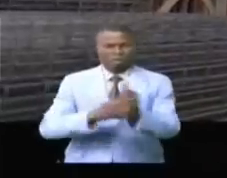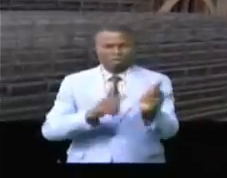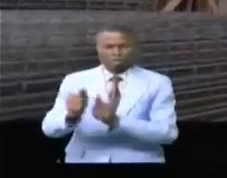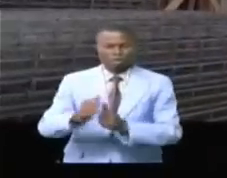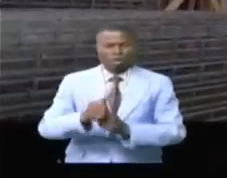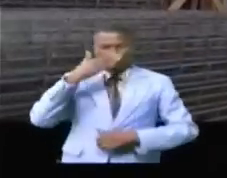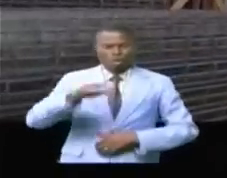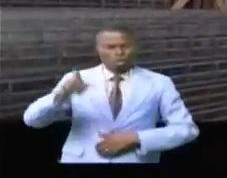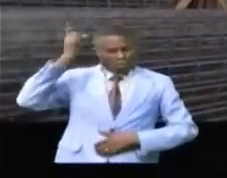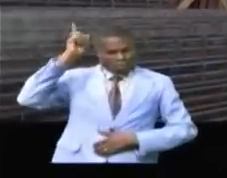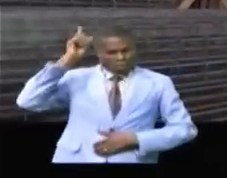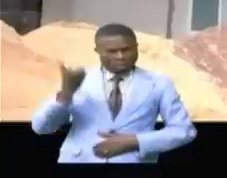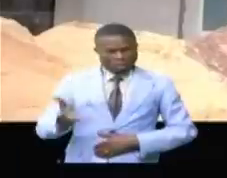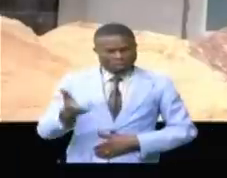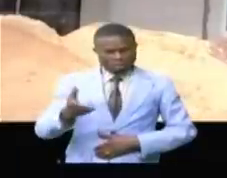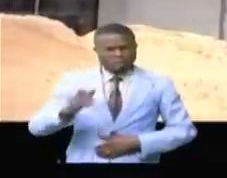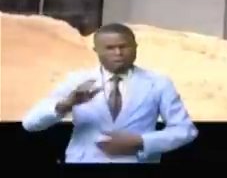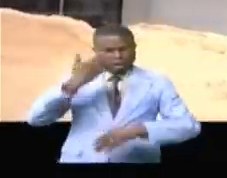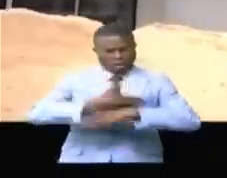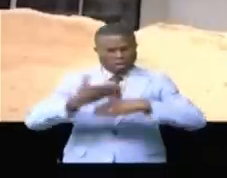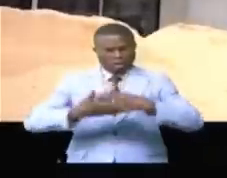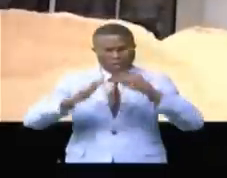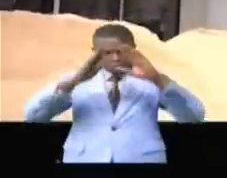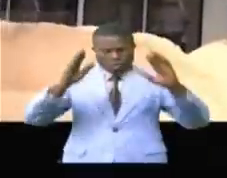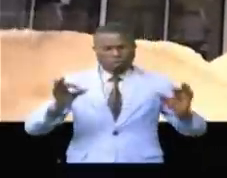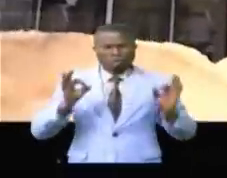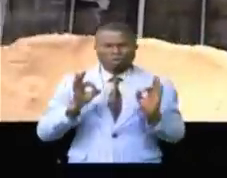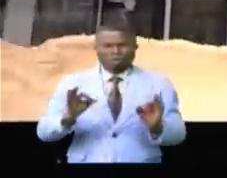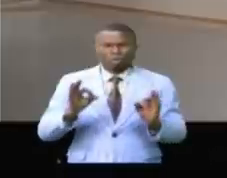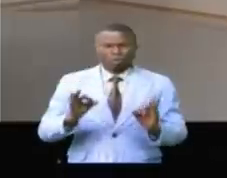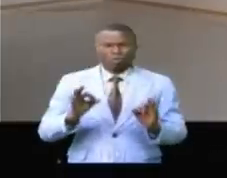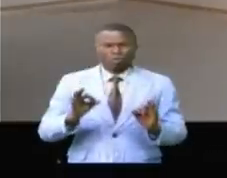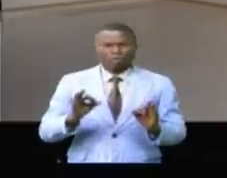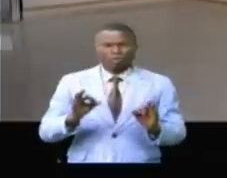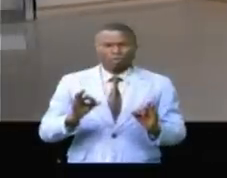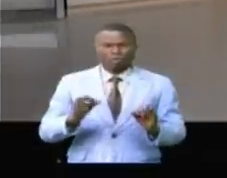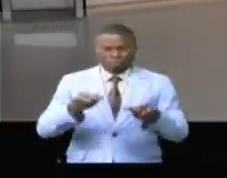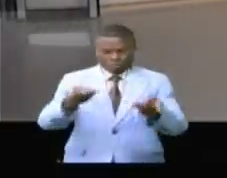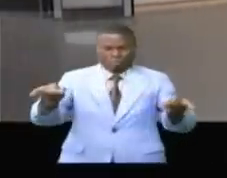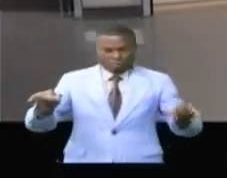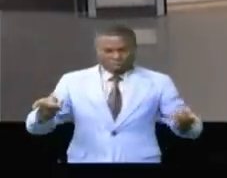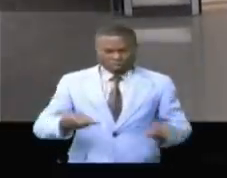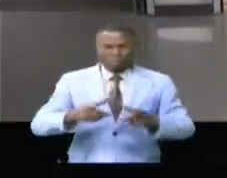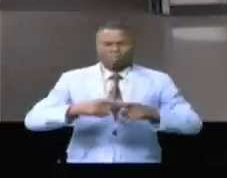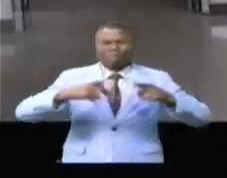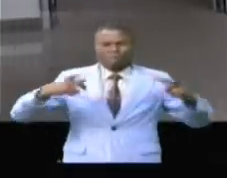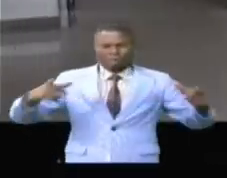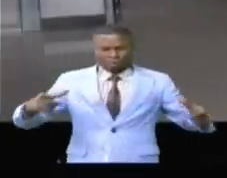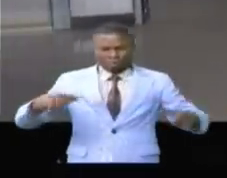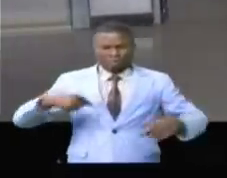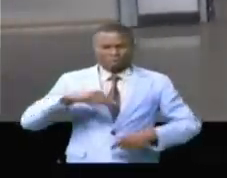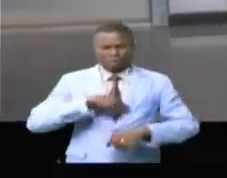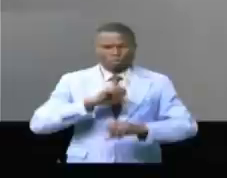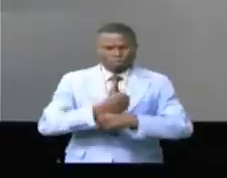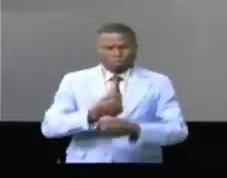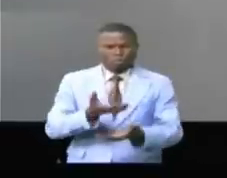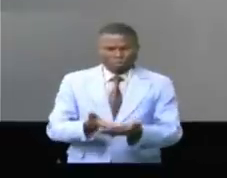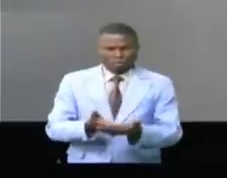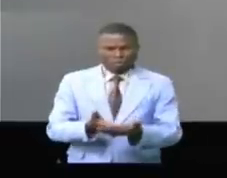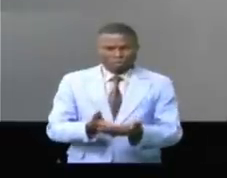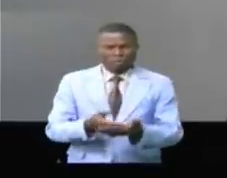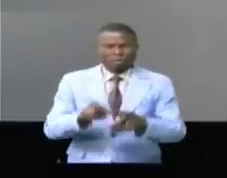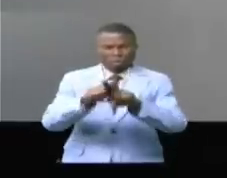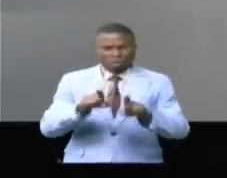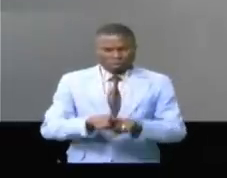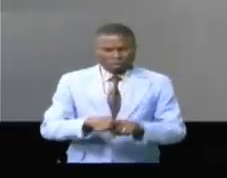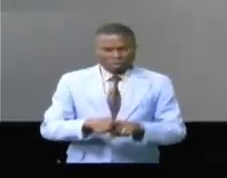qui existait et on a refait un bâtiment tout neuf. Il y a des espaces qui sont un peu plus vastes que nous avons créés. Nous